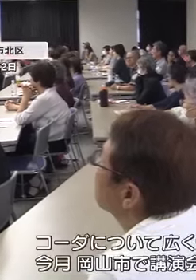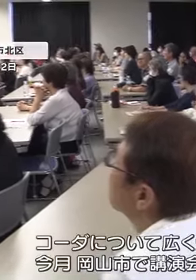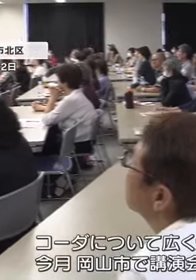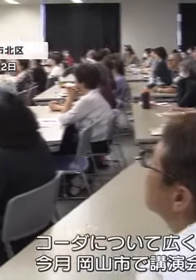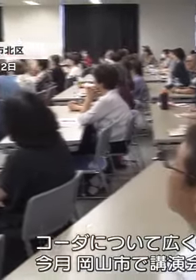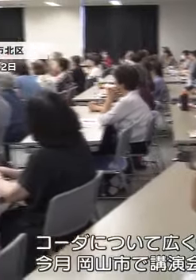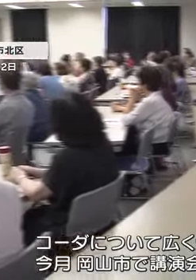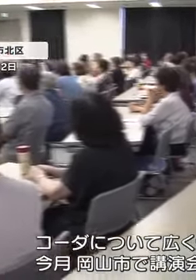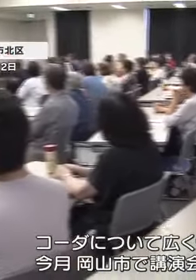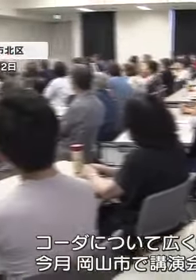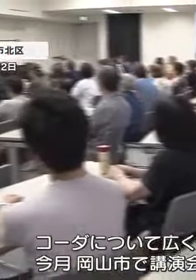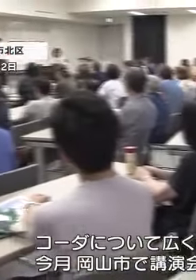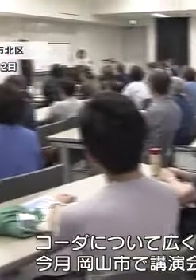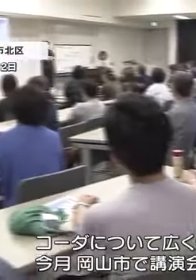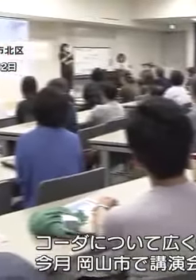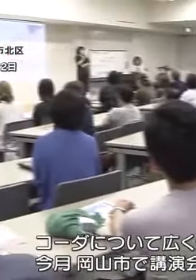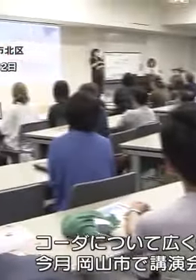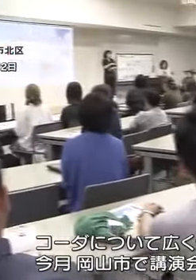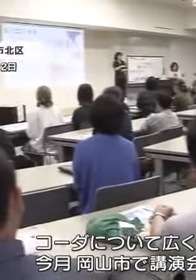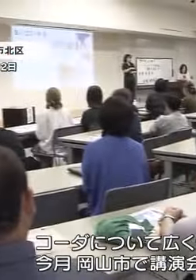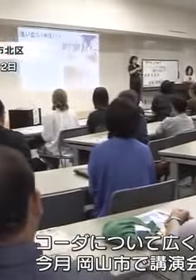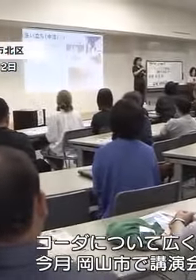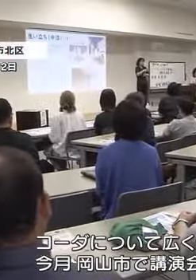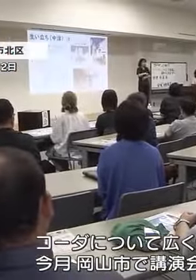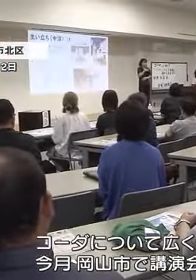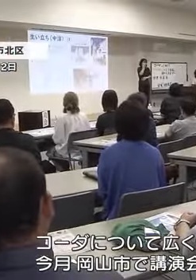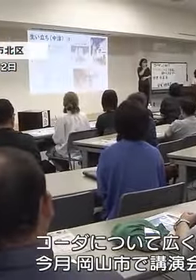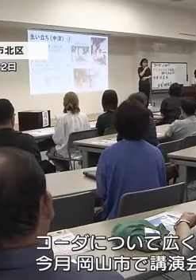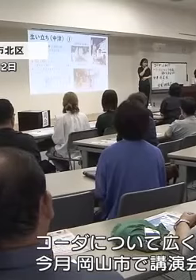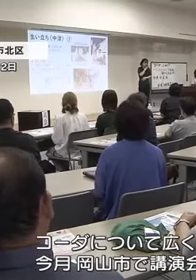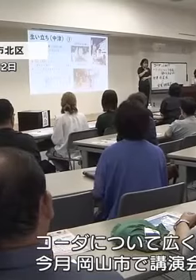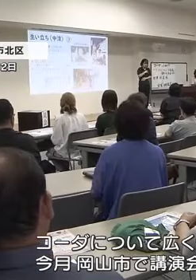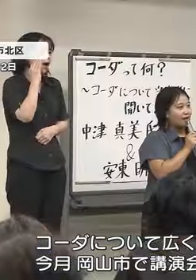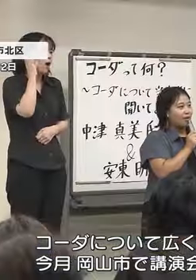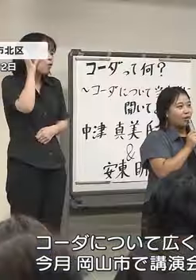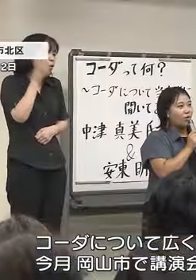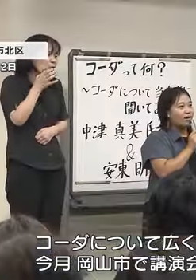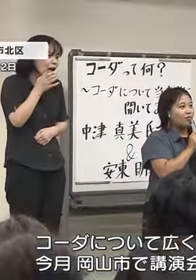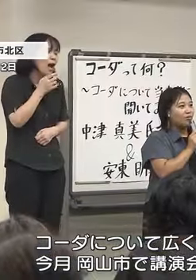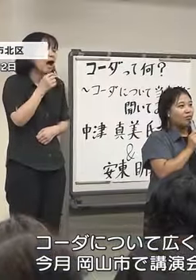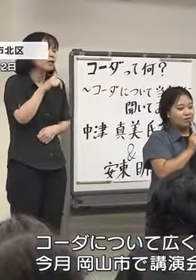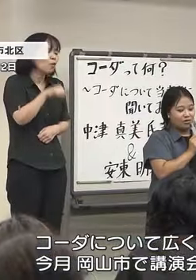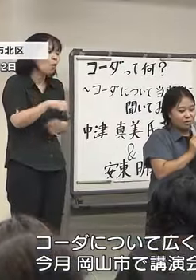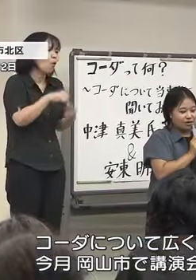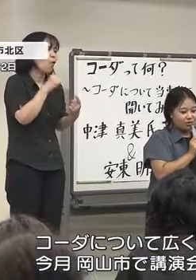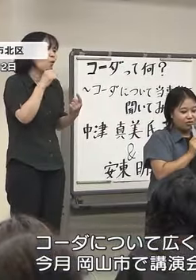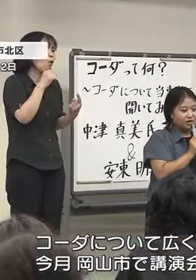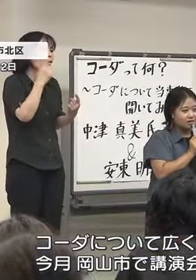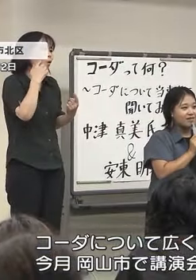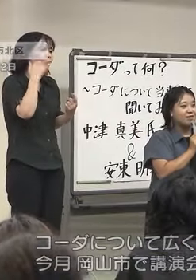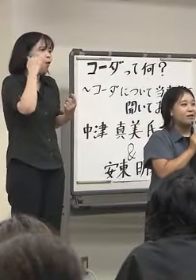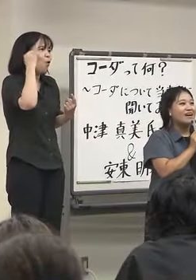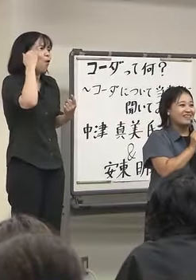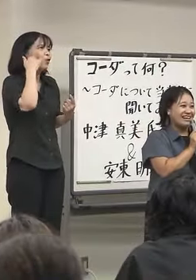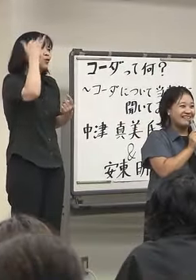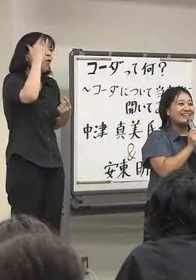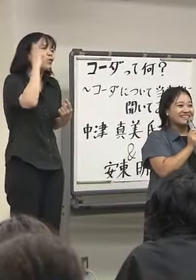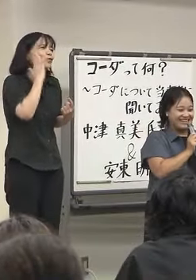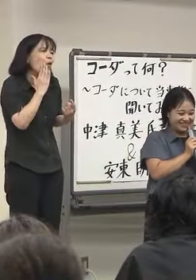コーダについて広く知ってもらおうと、今月岡山市で講演会が開かれました。